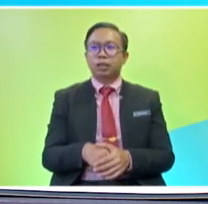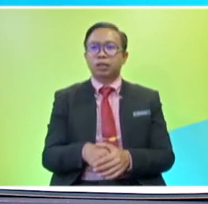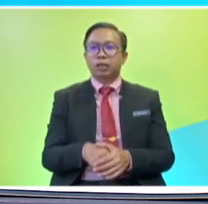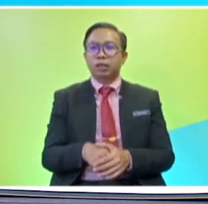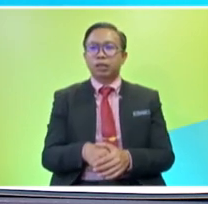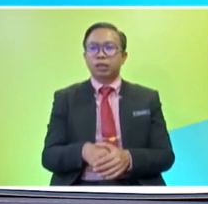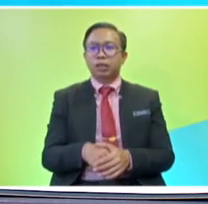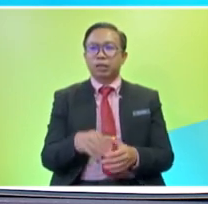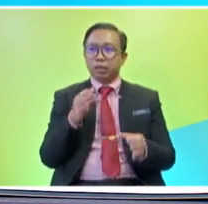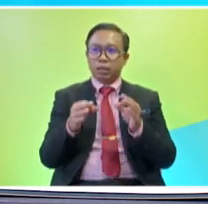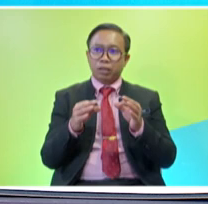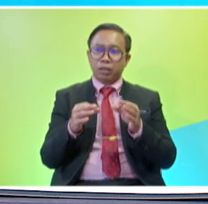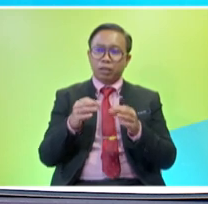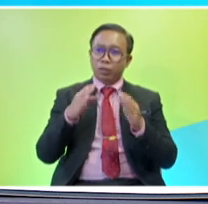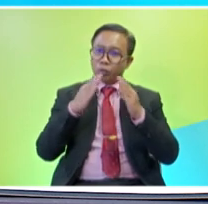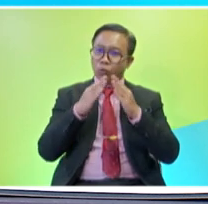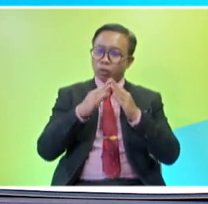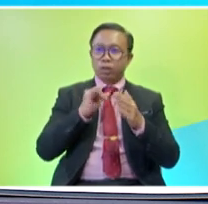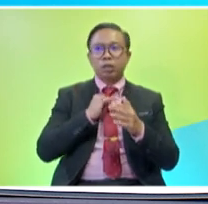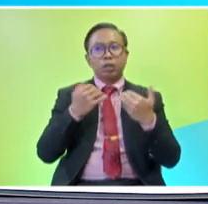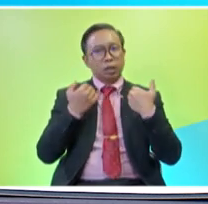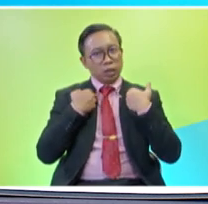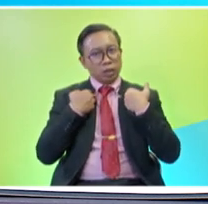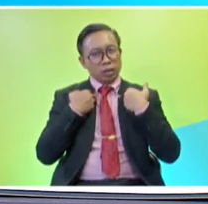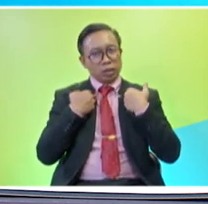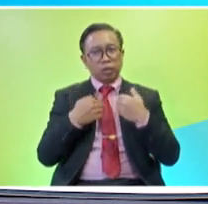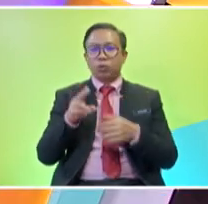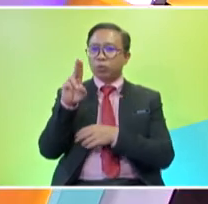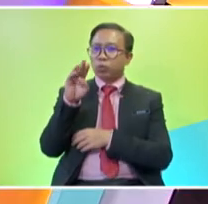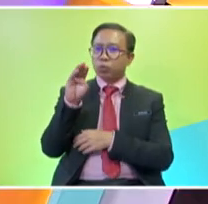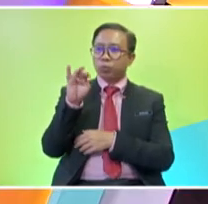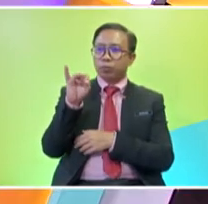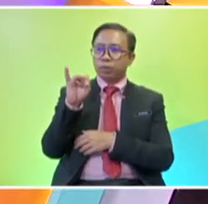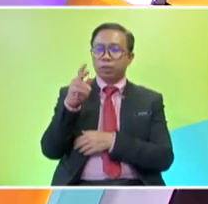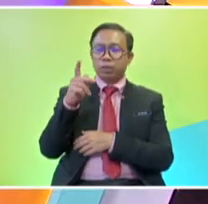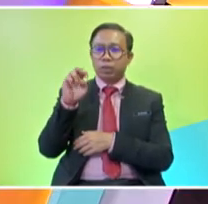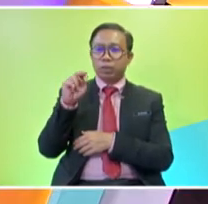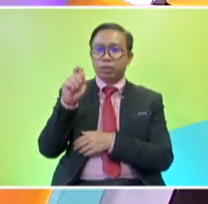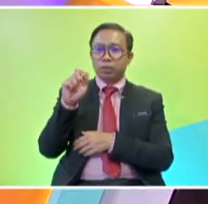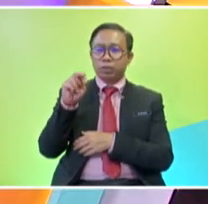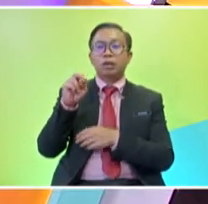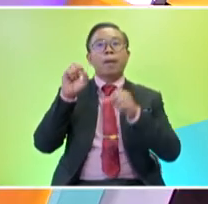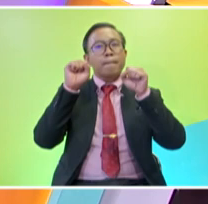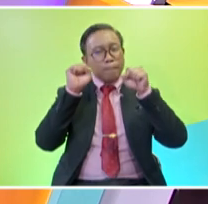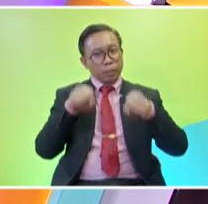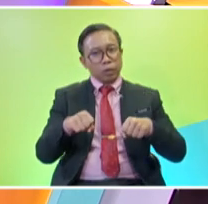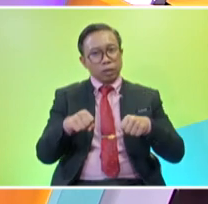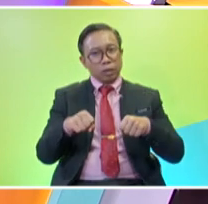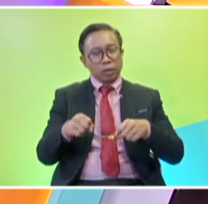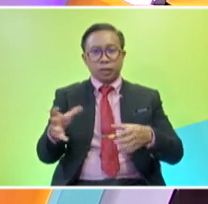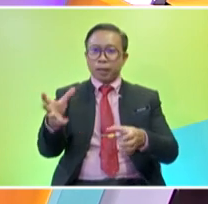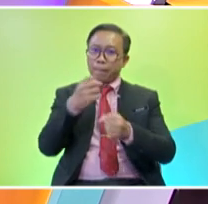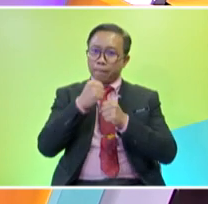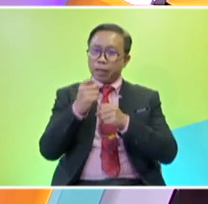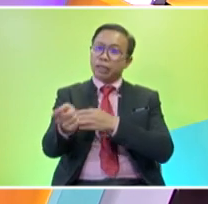kalau macam kalau rumah saya ada apa ya ubi kencang juga boleh menghasilkan